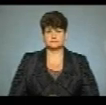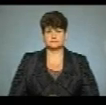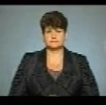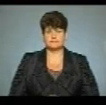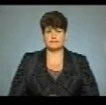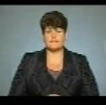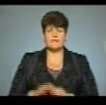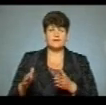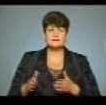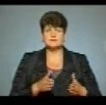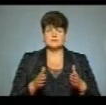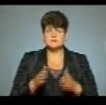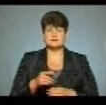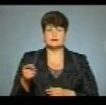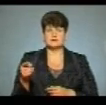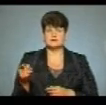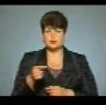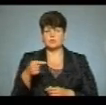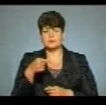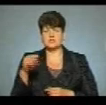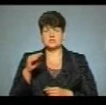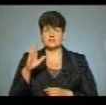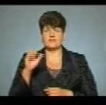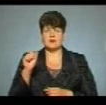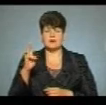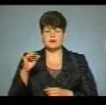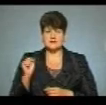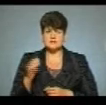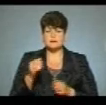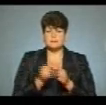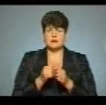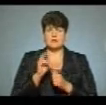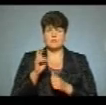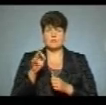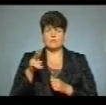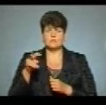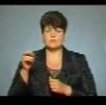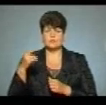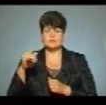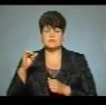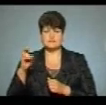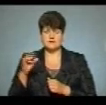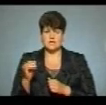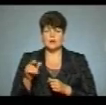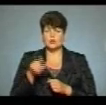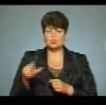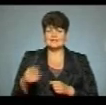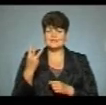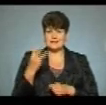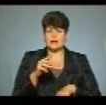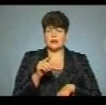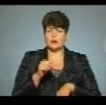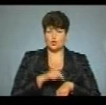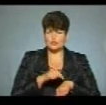На трасі Тернопіль-Жванець між містом Скалат і Колодіївкою Підволочиського району люди на 3 години перекрили дорогу, не